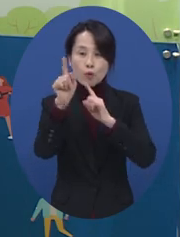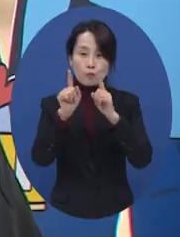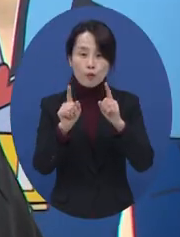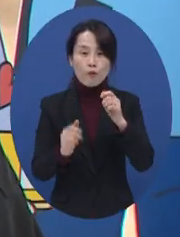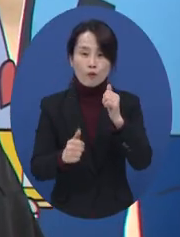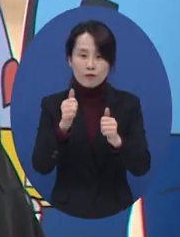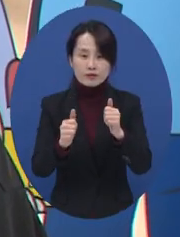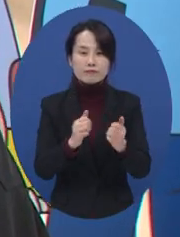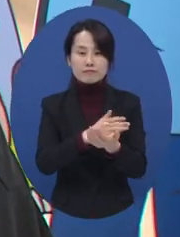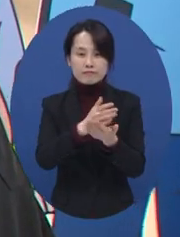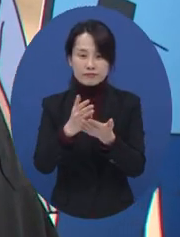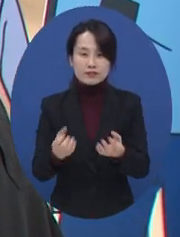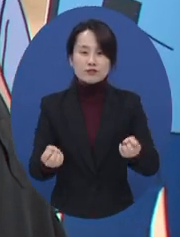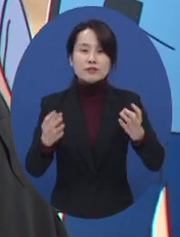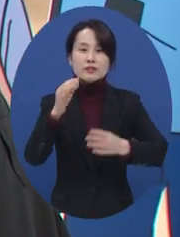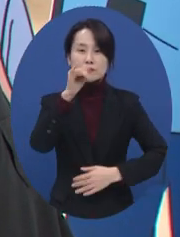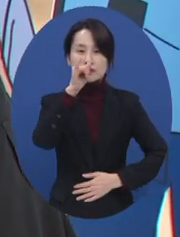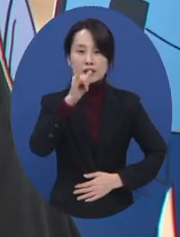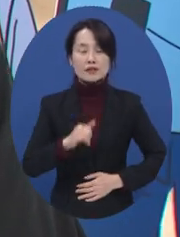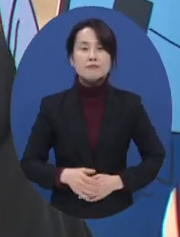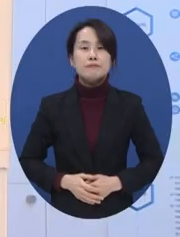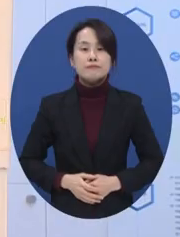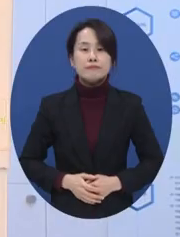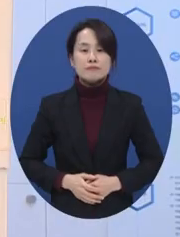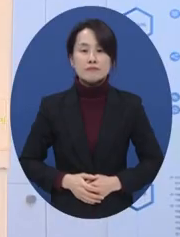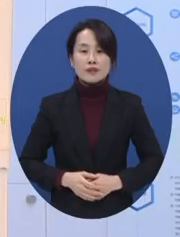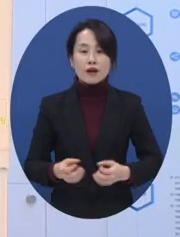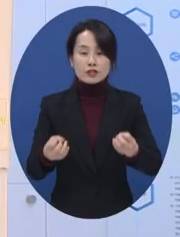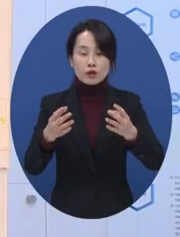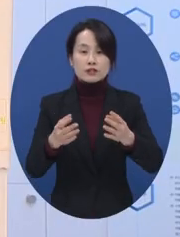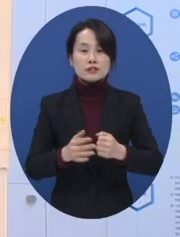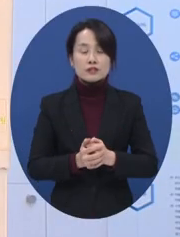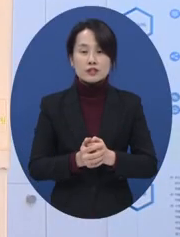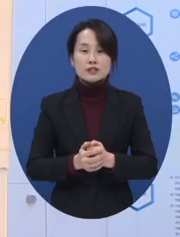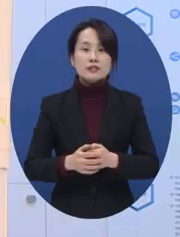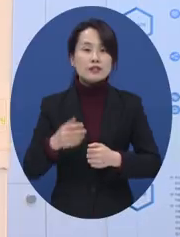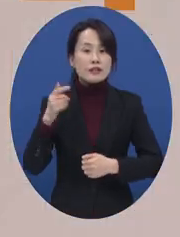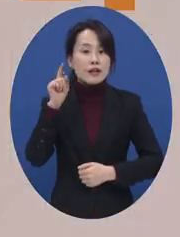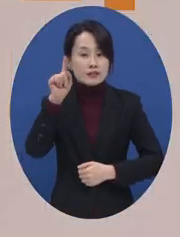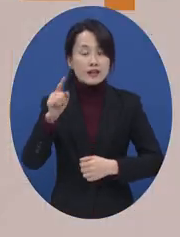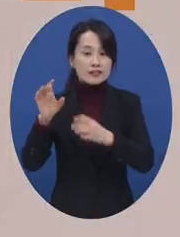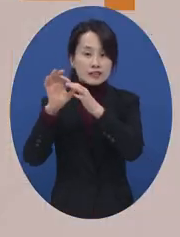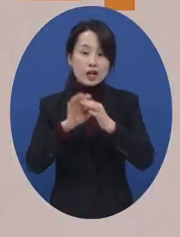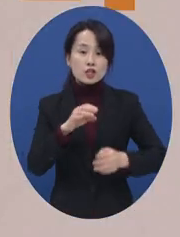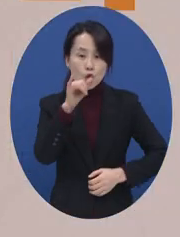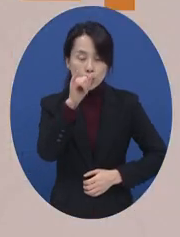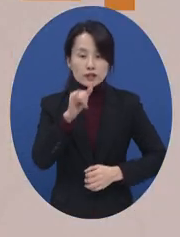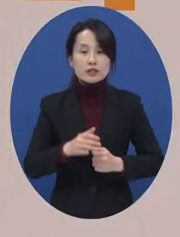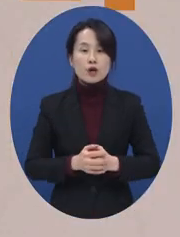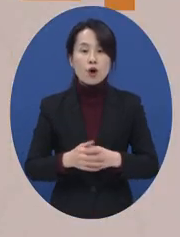등 다채롭게 이루어졌습니다. 경기도민 정책축제는 7일까지 계속되며